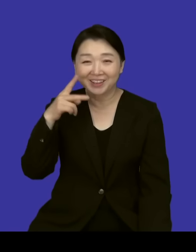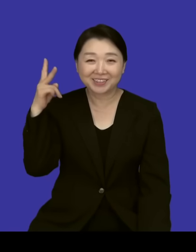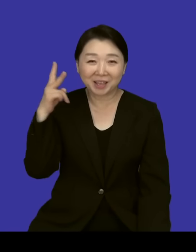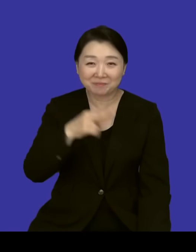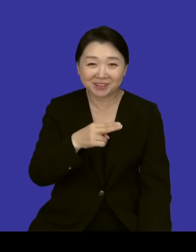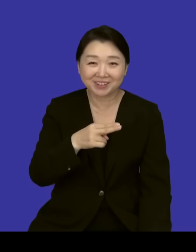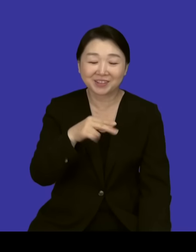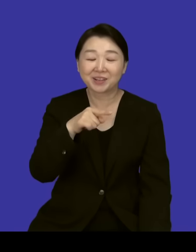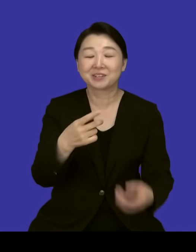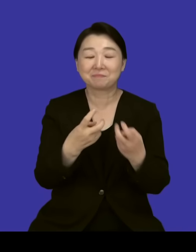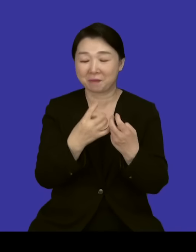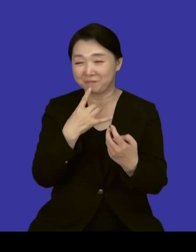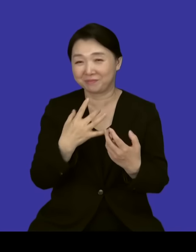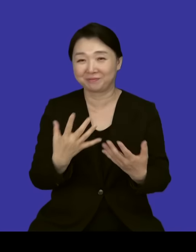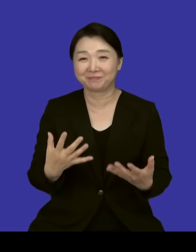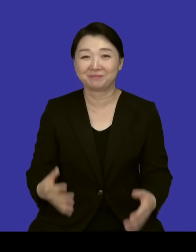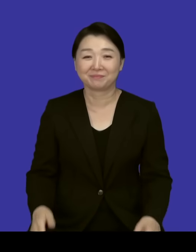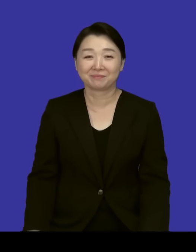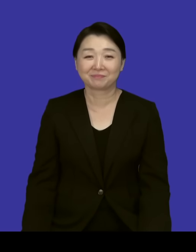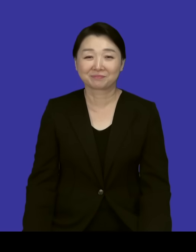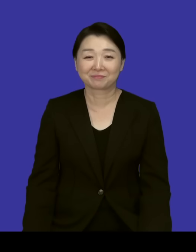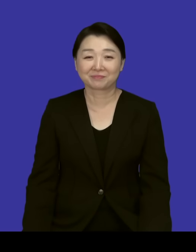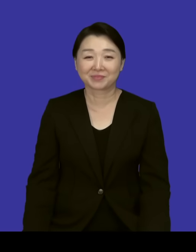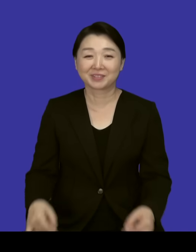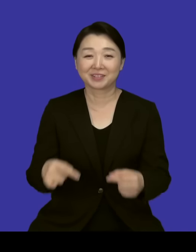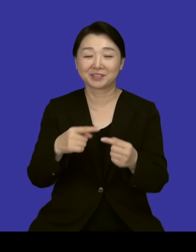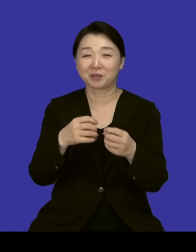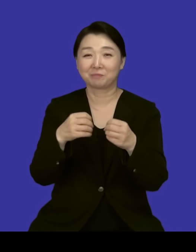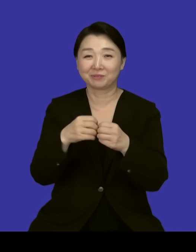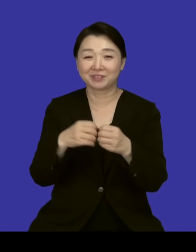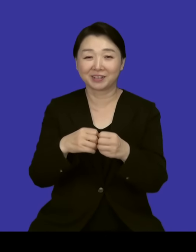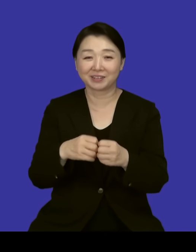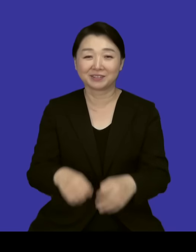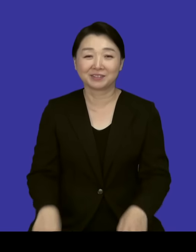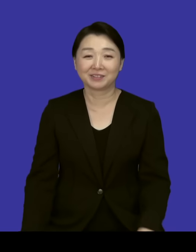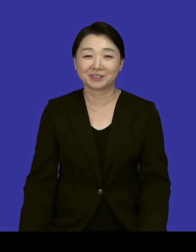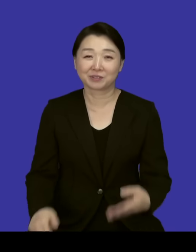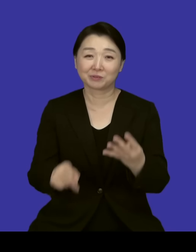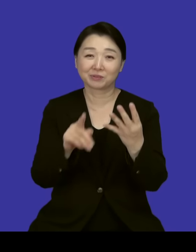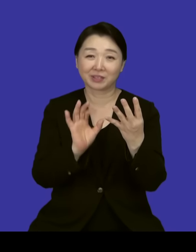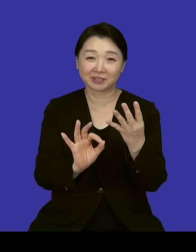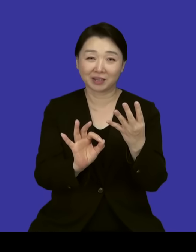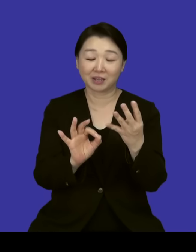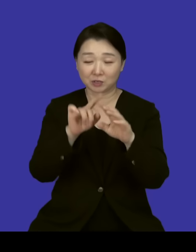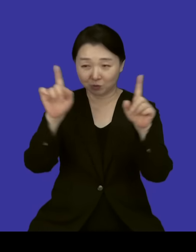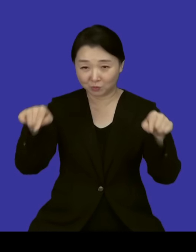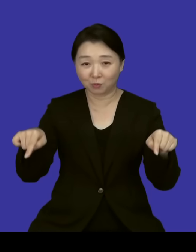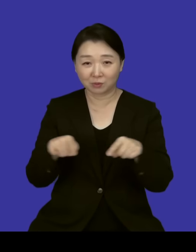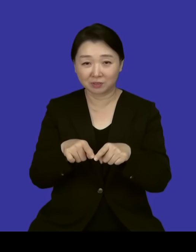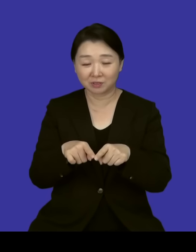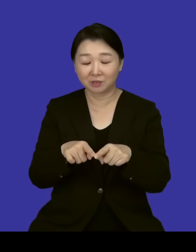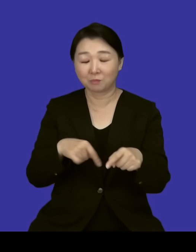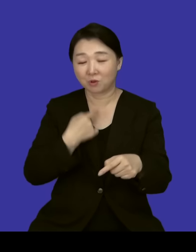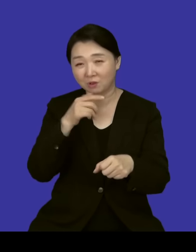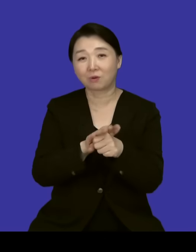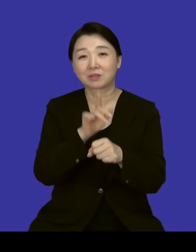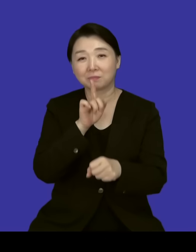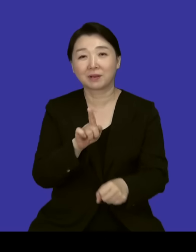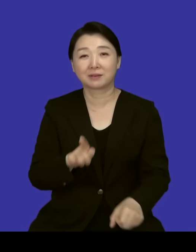그렇지. 네? 야. 그게 첫 문장이었고요. 예. 그 4장짜리 종이에 이제 본인이